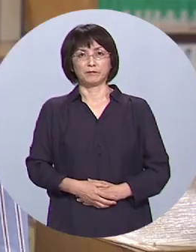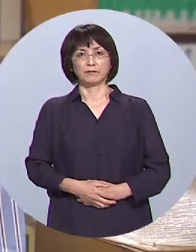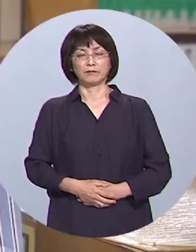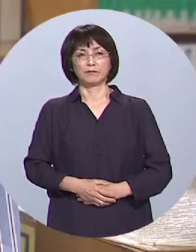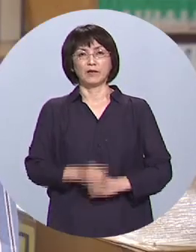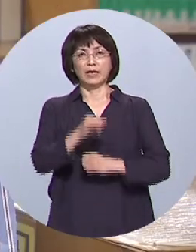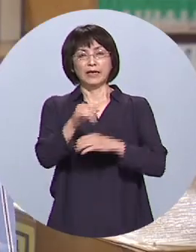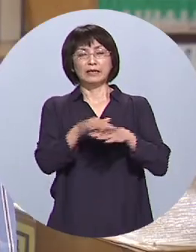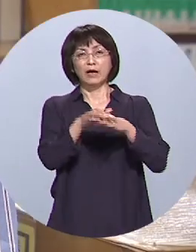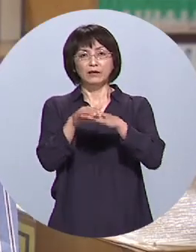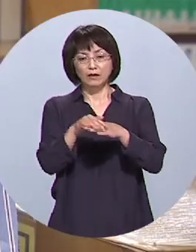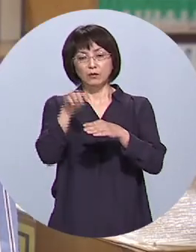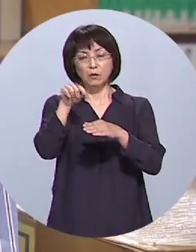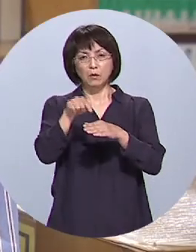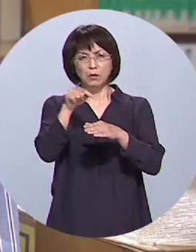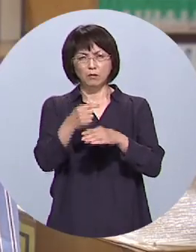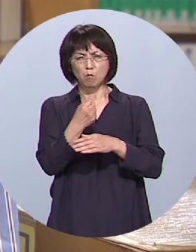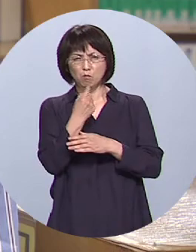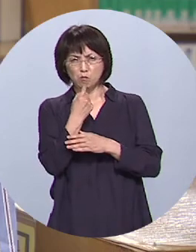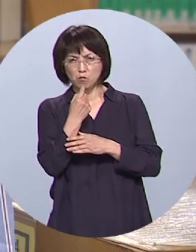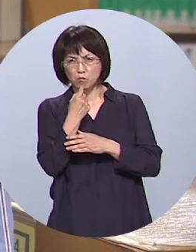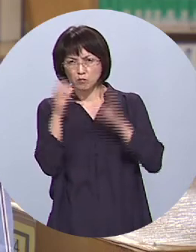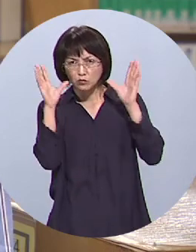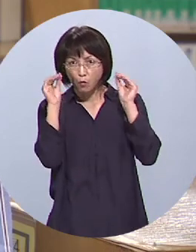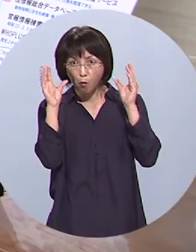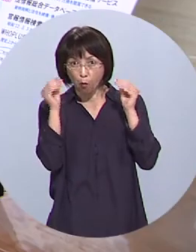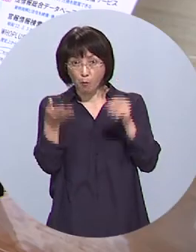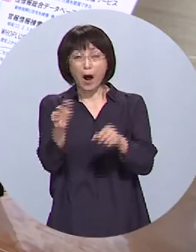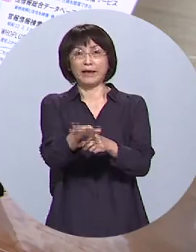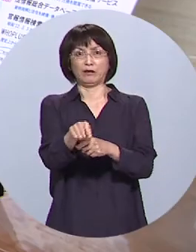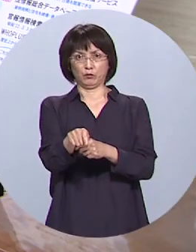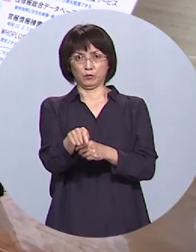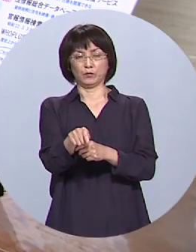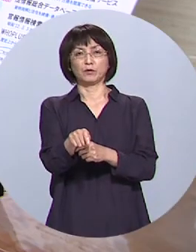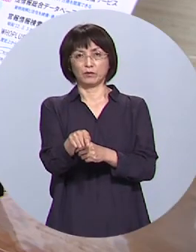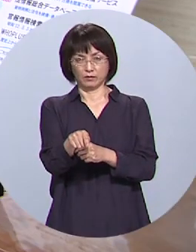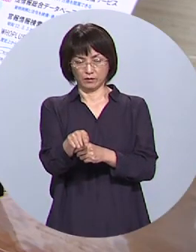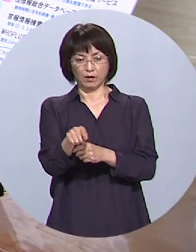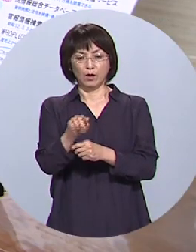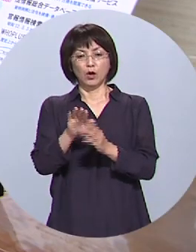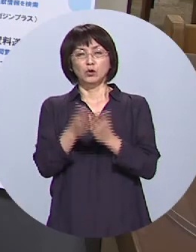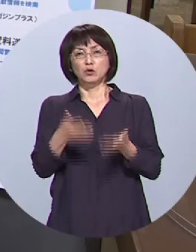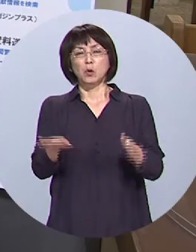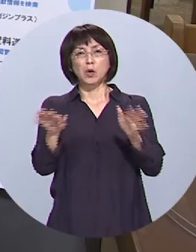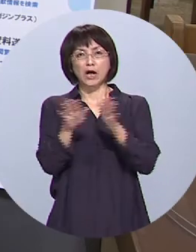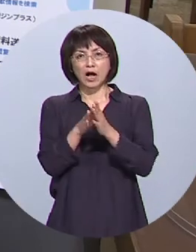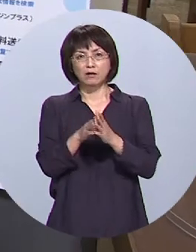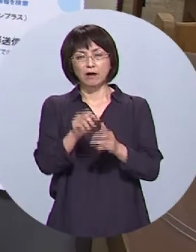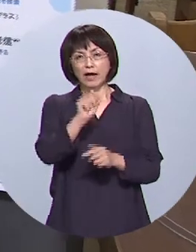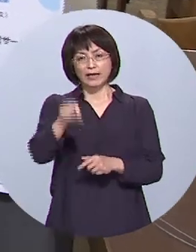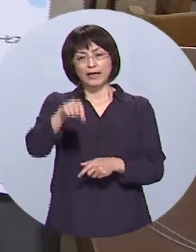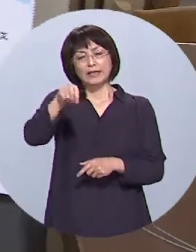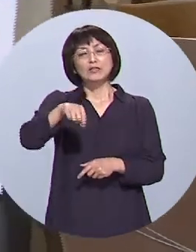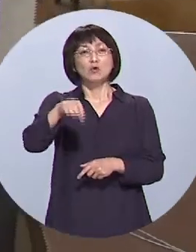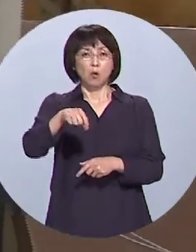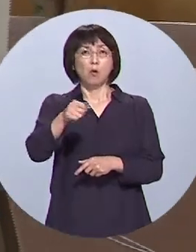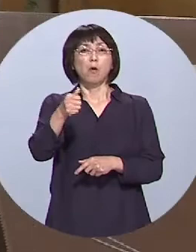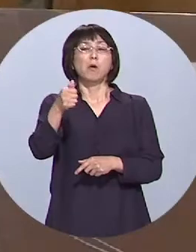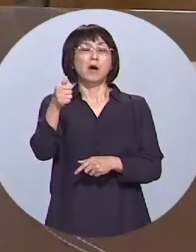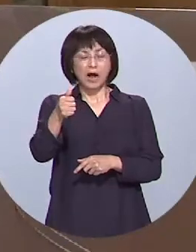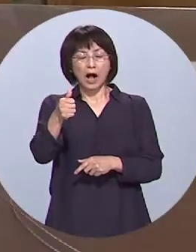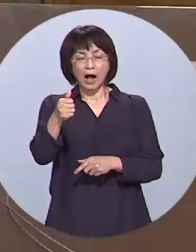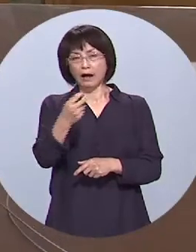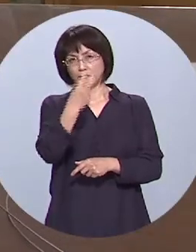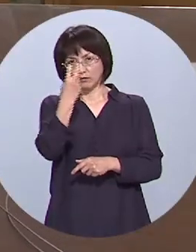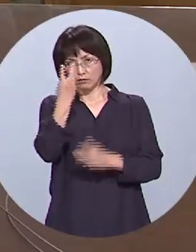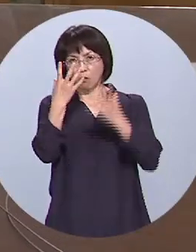インターネット上には疑わしい情報も氾濫しています。図書館では司書がチェックした信頼性の高い